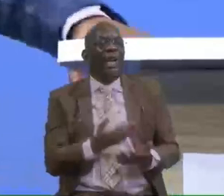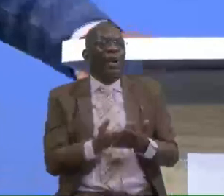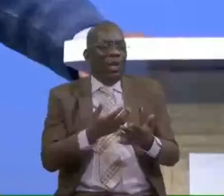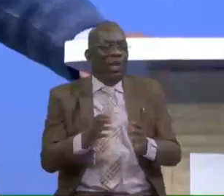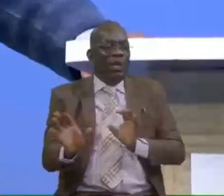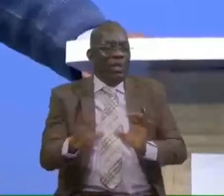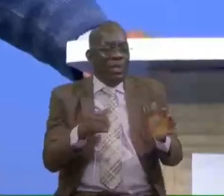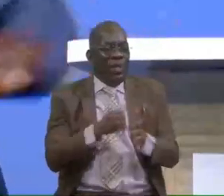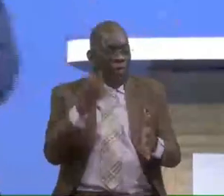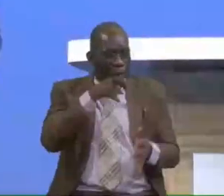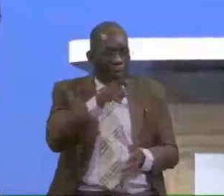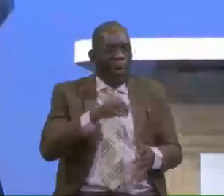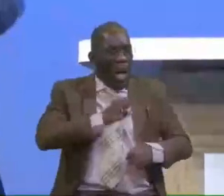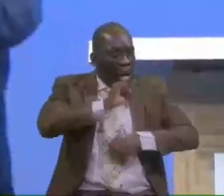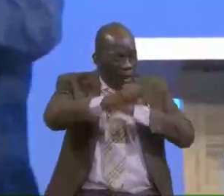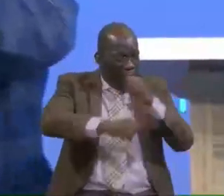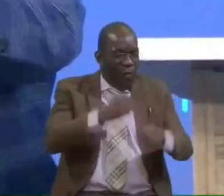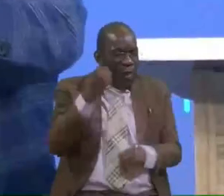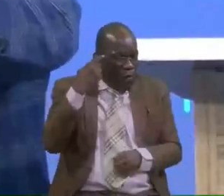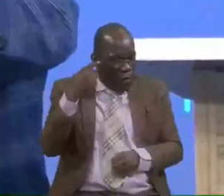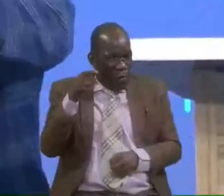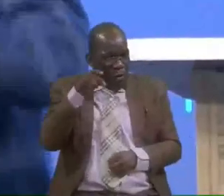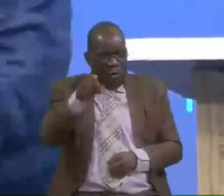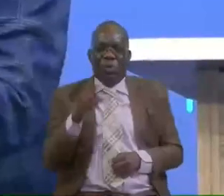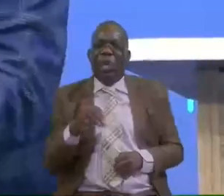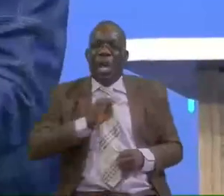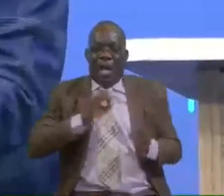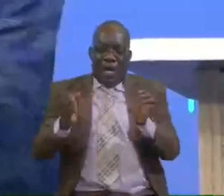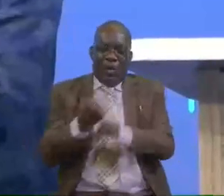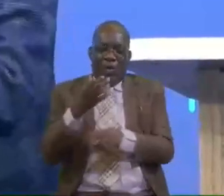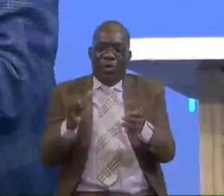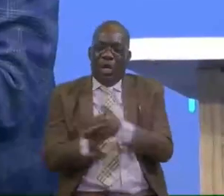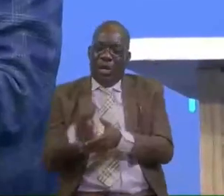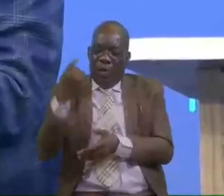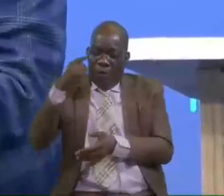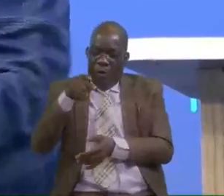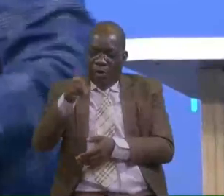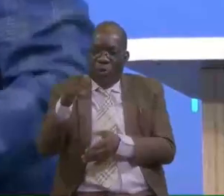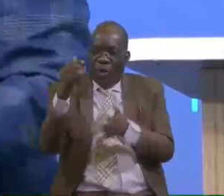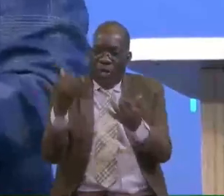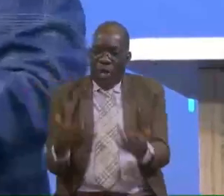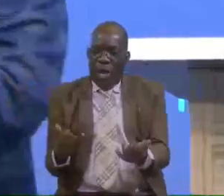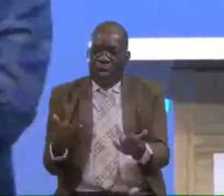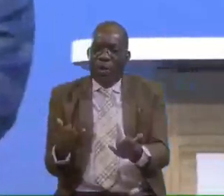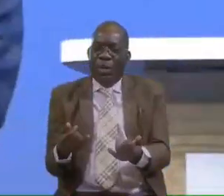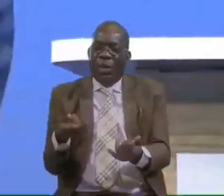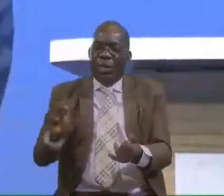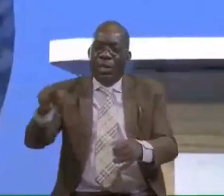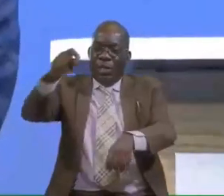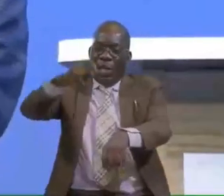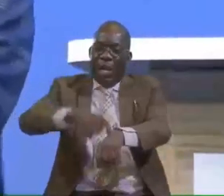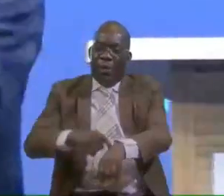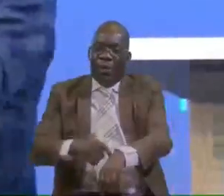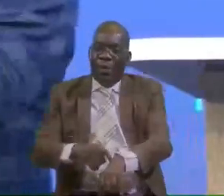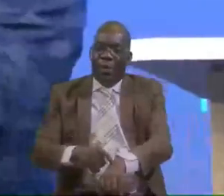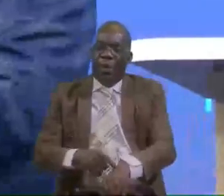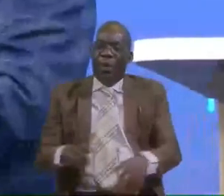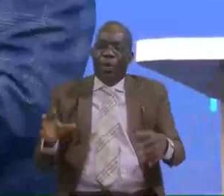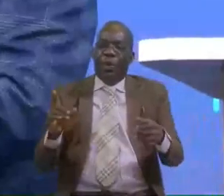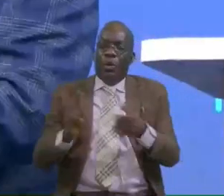porté ça pour toi, j'ai souffert ça pour toi, j'ai porté ça pour toi. Maintenant, le moment où tu